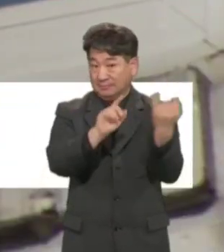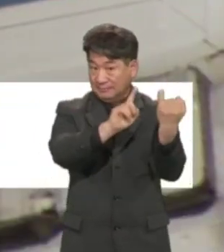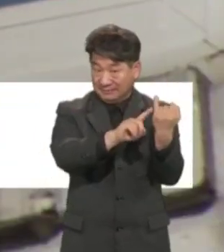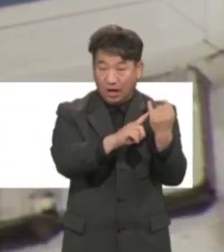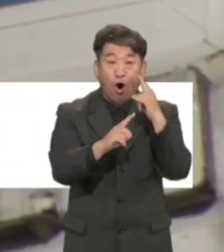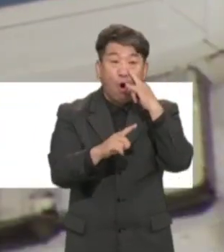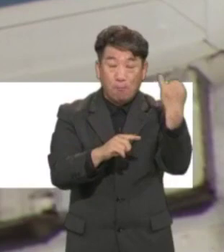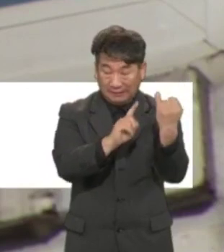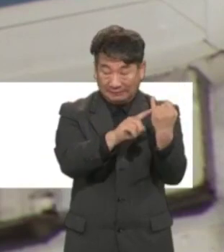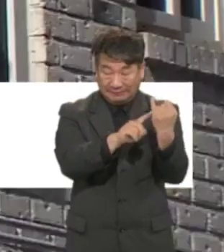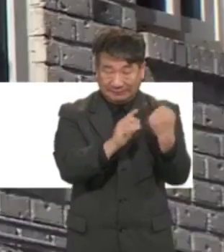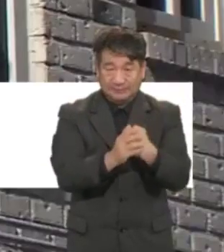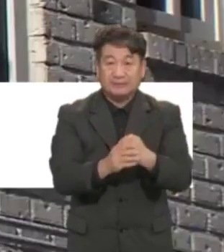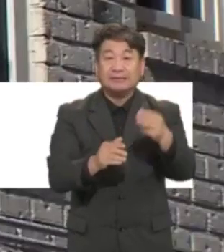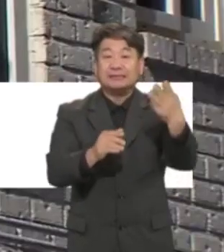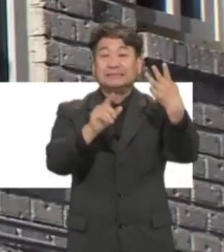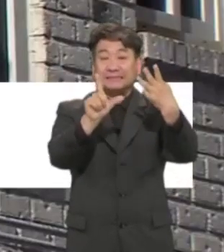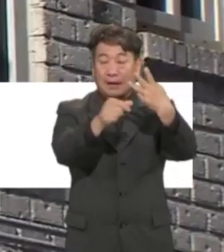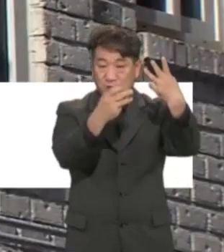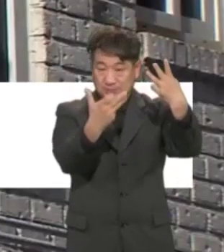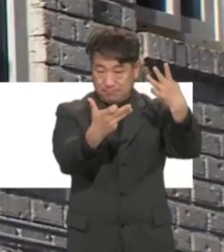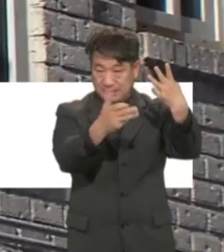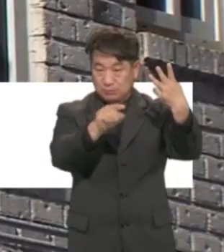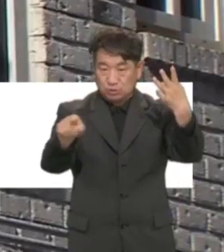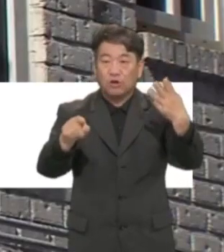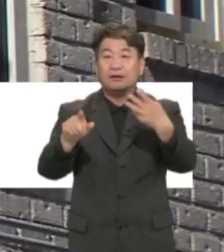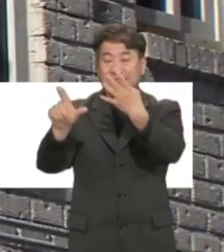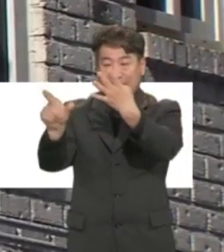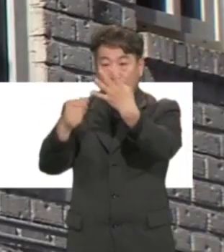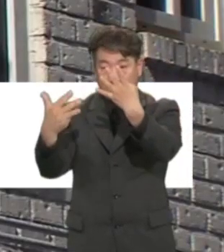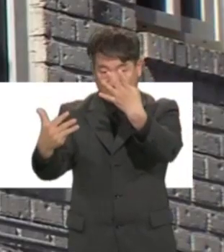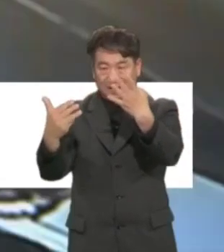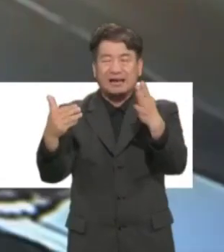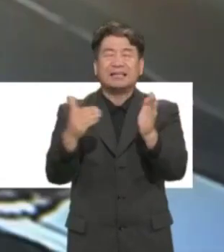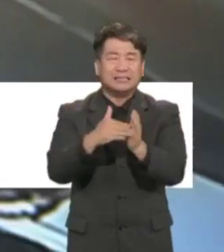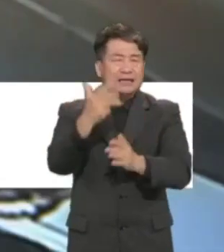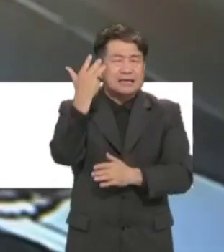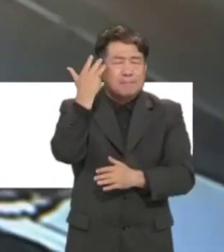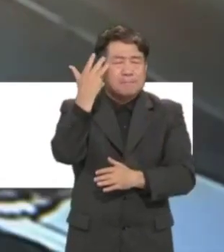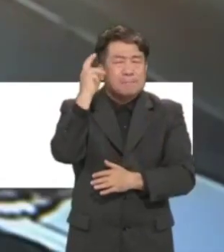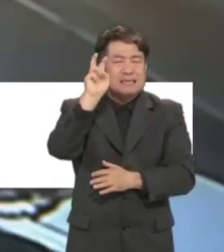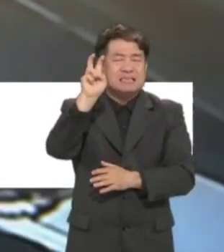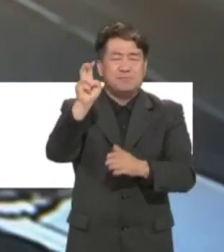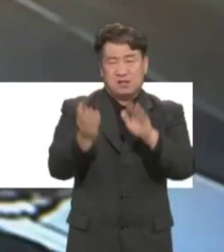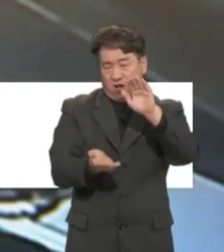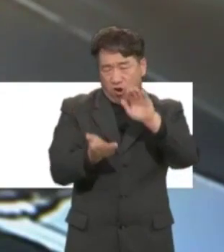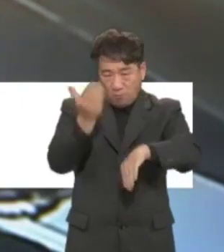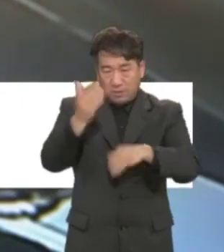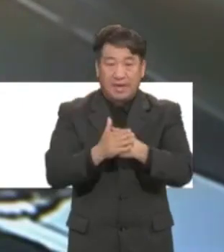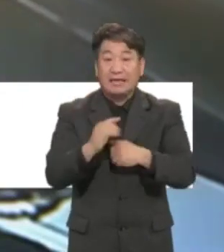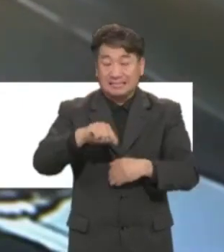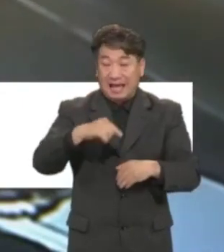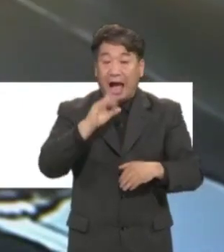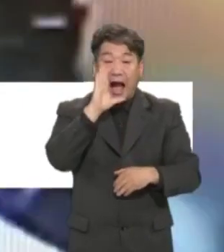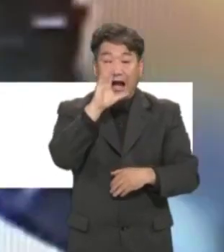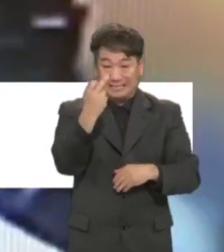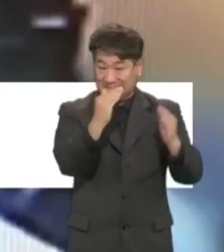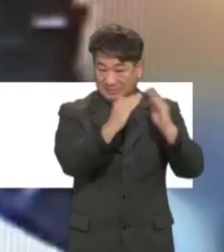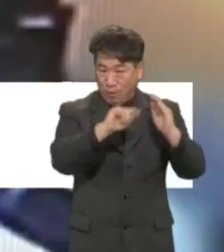a씨는 지난해 3월 18일부터 4월 8일까지 20일 넘게 아선의 집에 지적 장애가 있는 6살 아들의 홀로 방치한 뒤